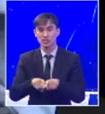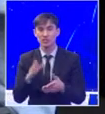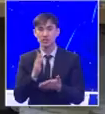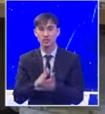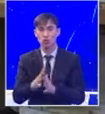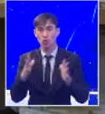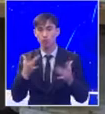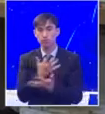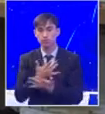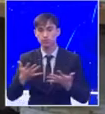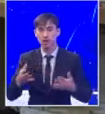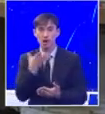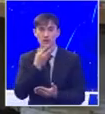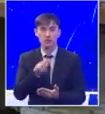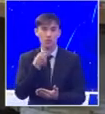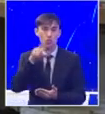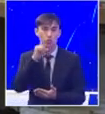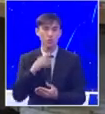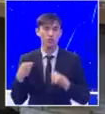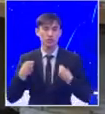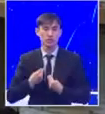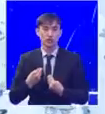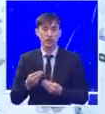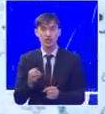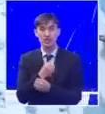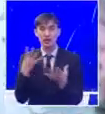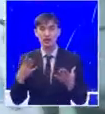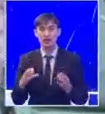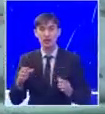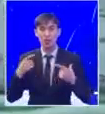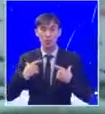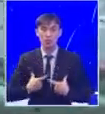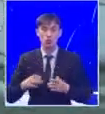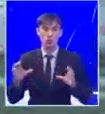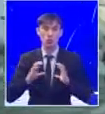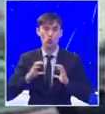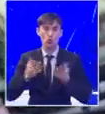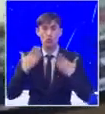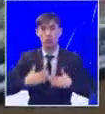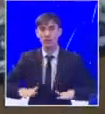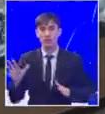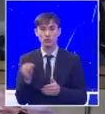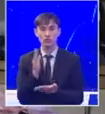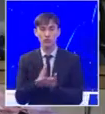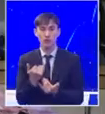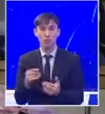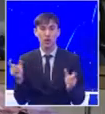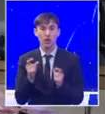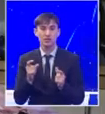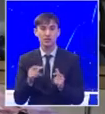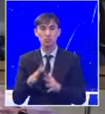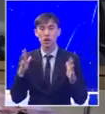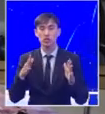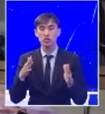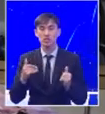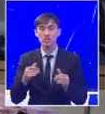представлен широкий ассортимент красивых и удобных вещей – от ярких комбинезонов и курток до нарядных платьев. Магазин – одна из достаточно больших